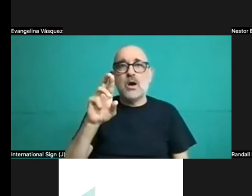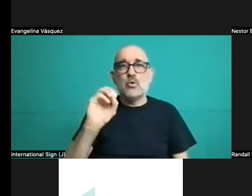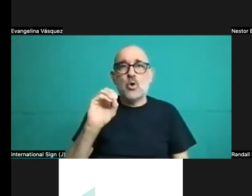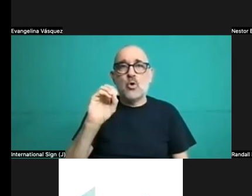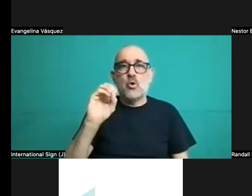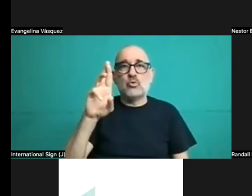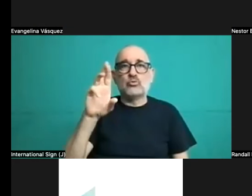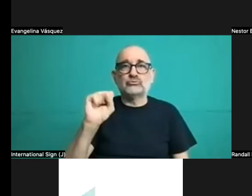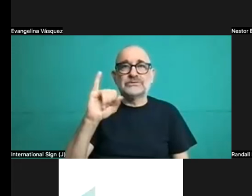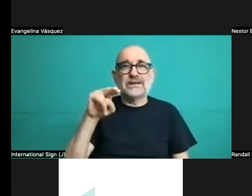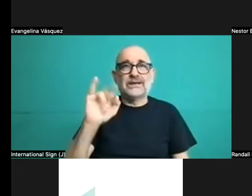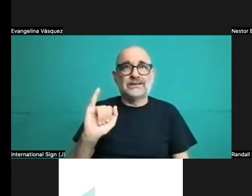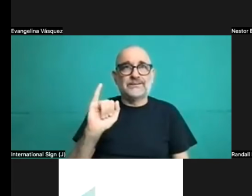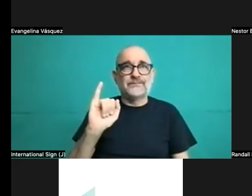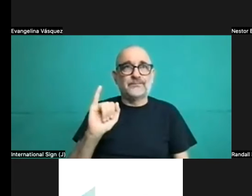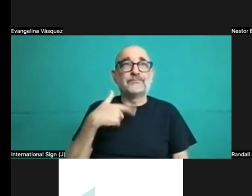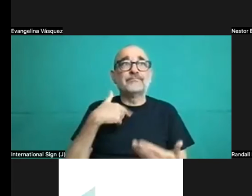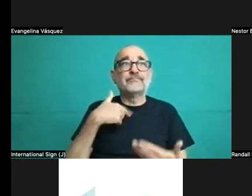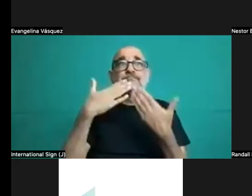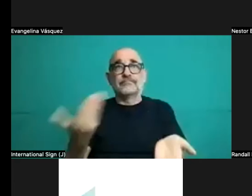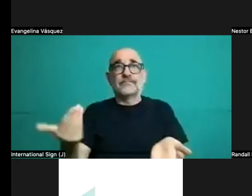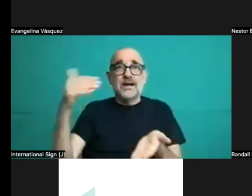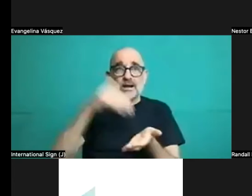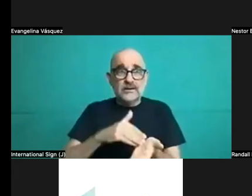Encore une fois, merci pour cette invitation.